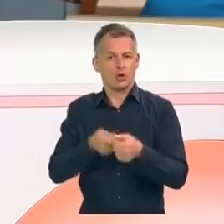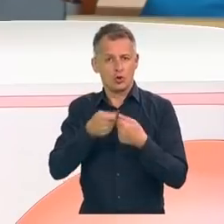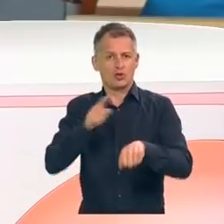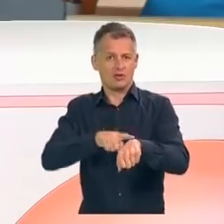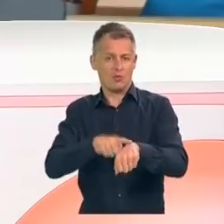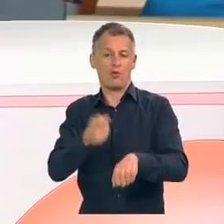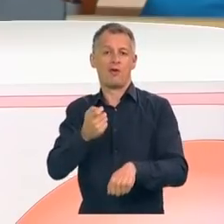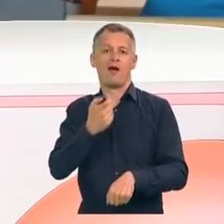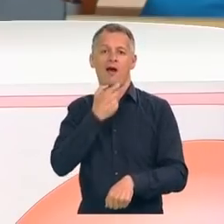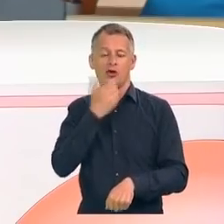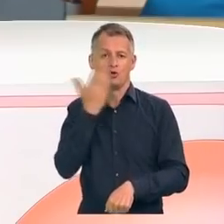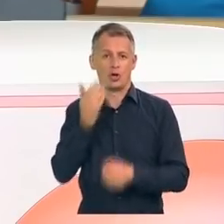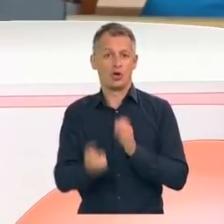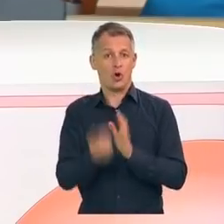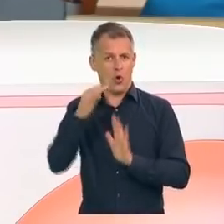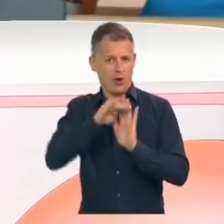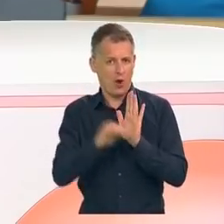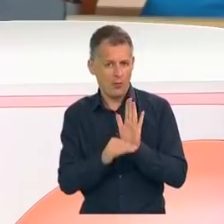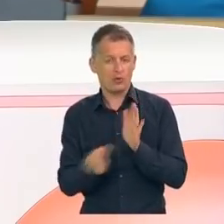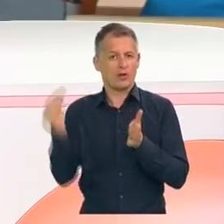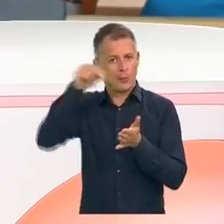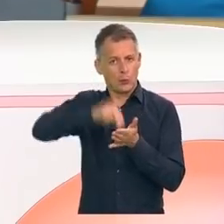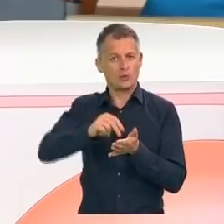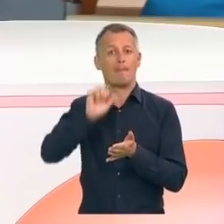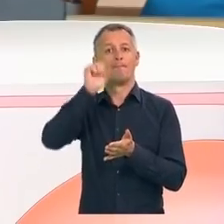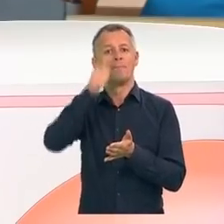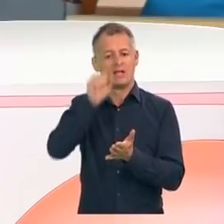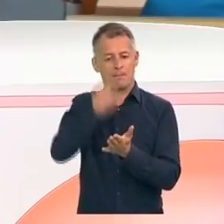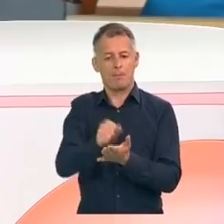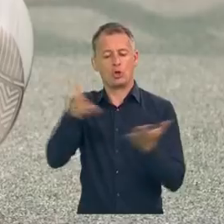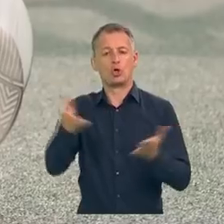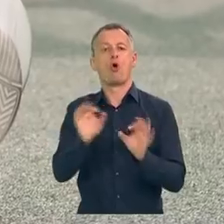școlar. Noul regulament va fi publicat mâine în Monitorul Oficial.